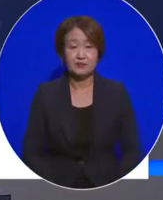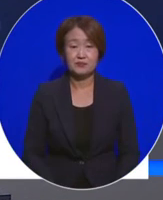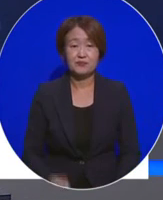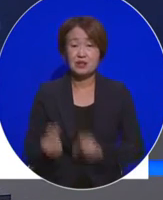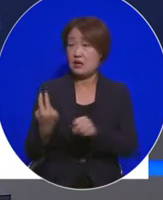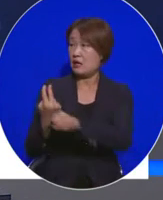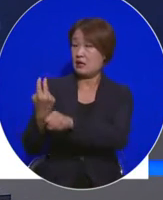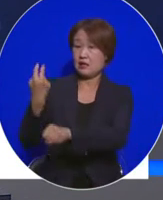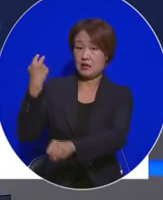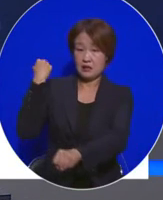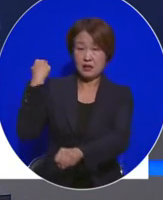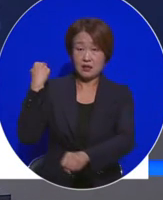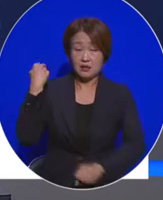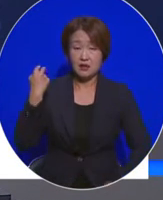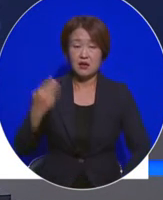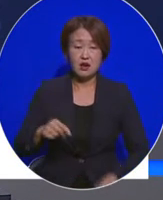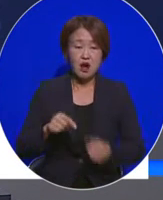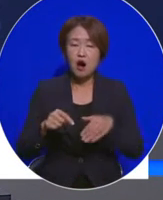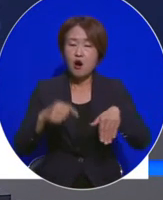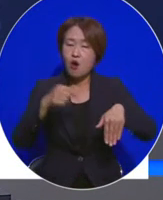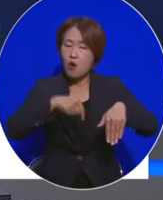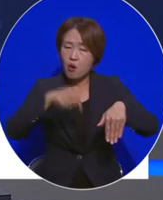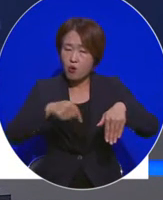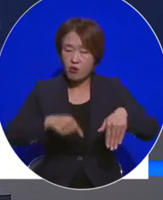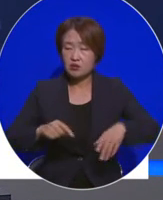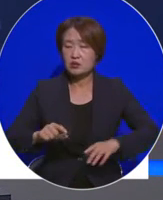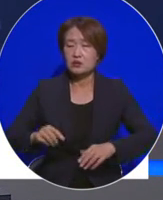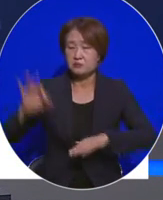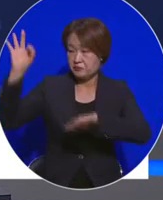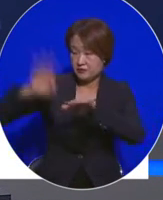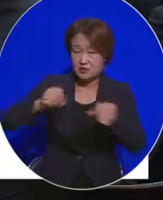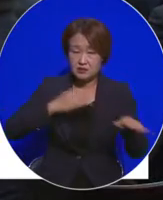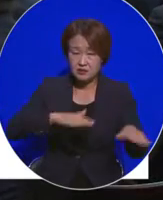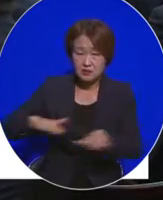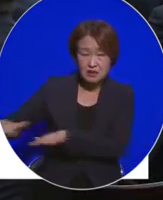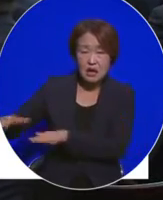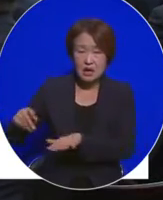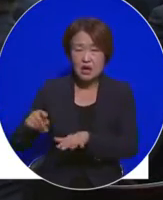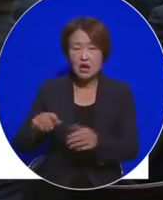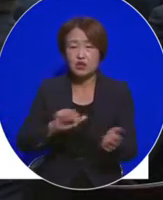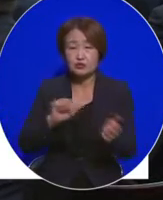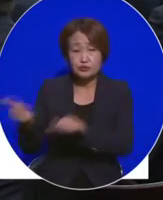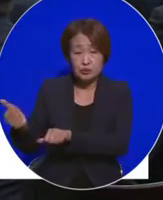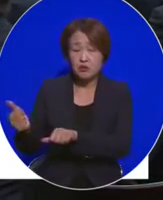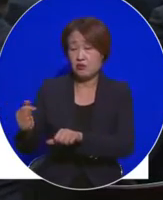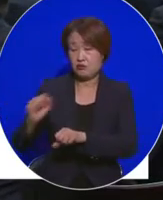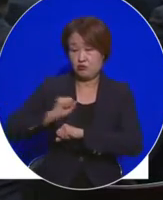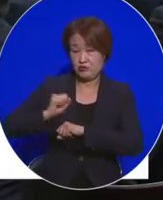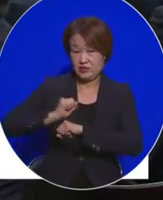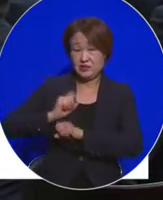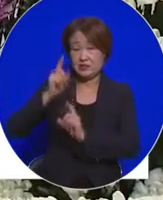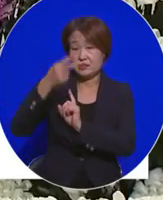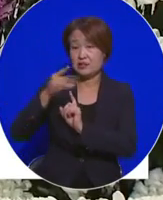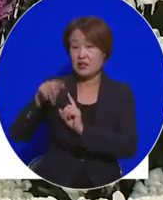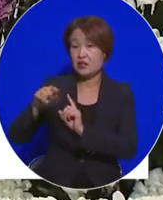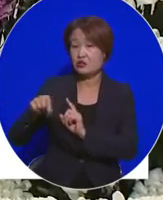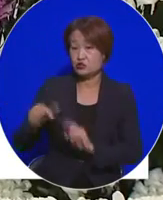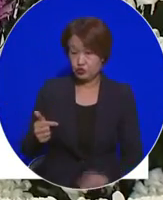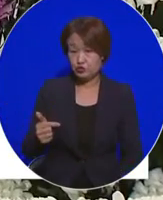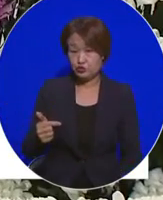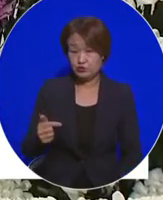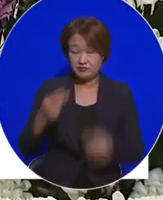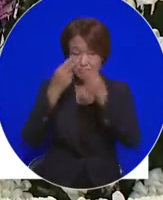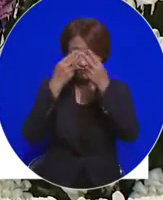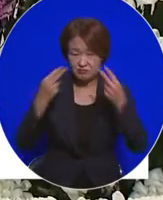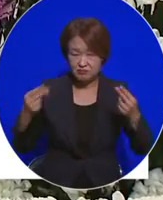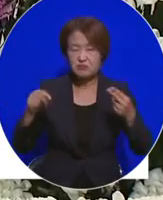재작년 9월 서해에서 북한군에 피격당해 숨진 해양수산부 공무원 고 이대준 씨의 장례식이 전남 목포에서 해양수산